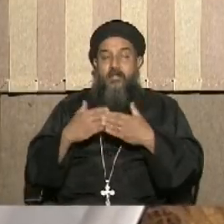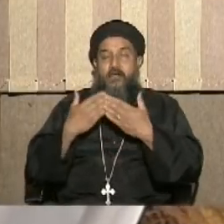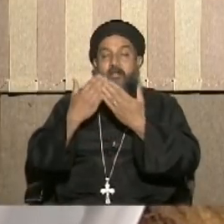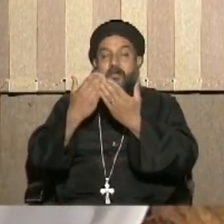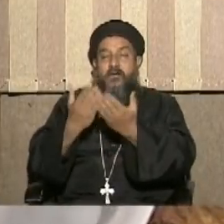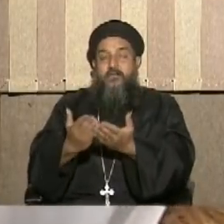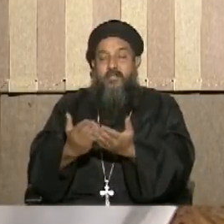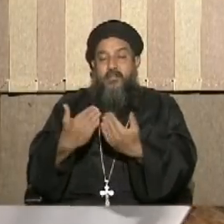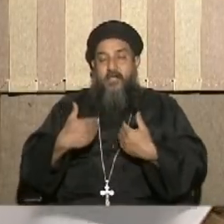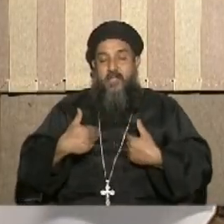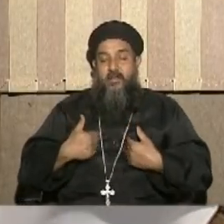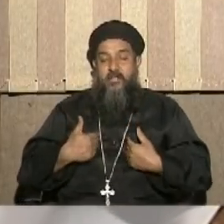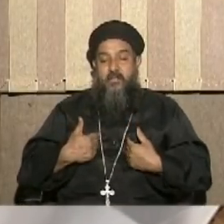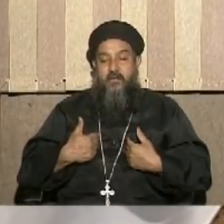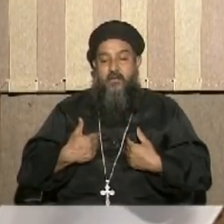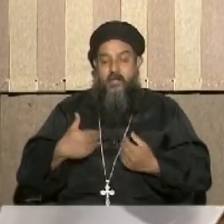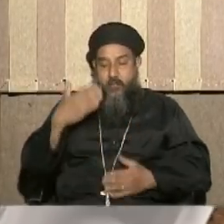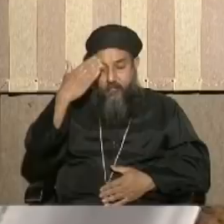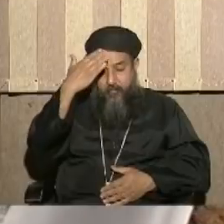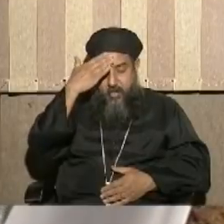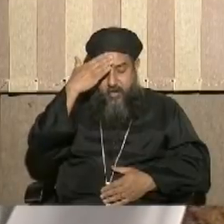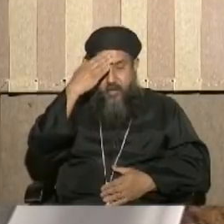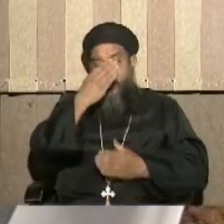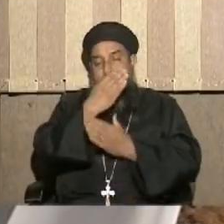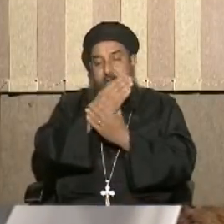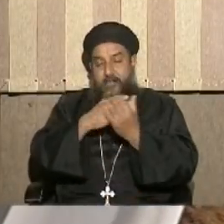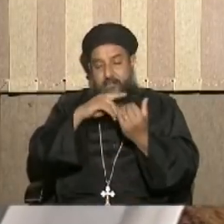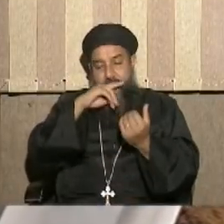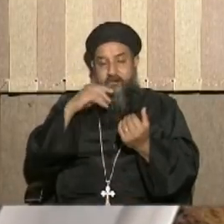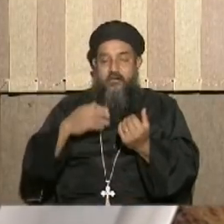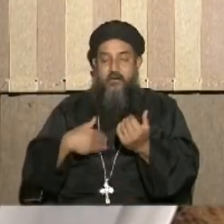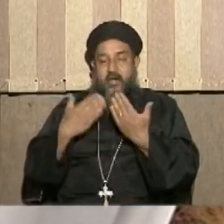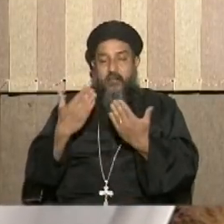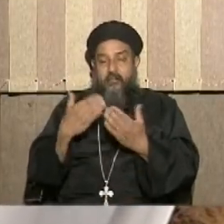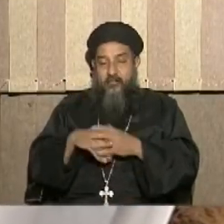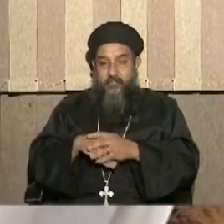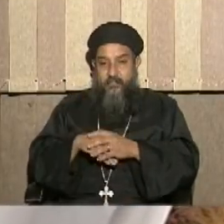وهبني أنا المسكين نعمة أنا وابنتي ثيودورا